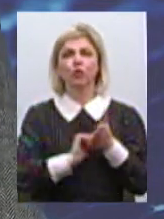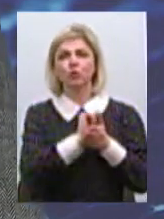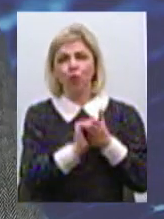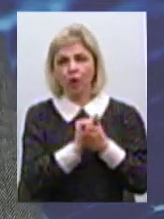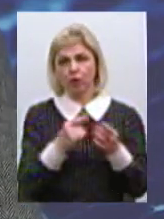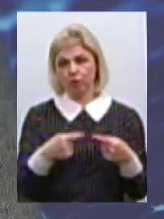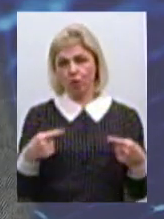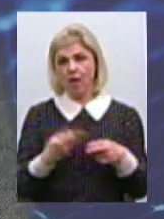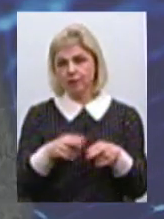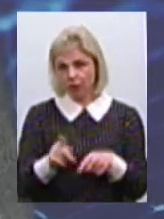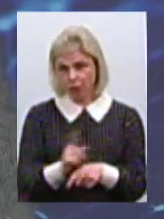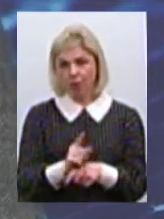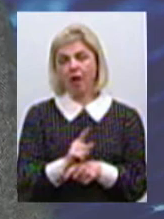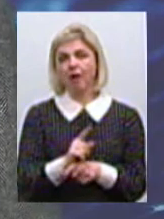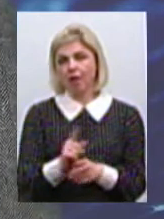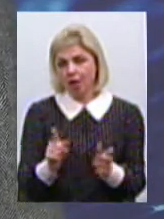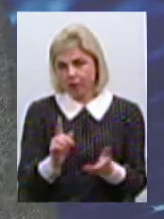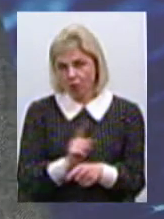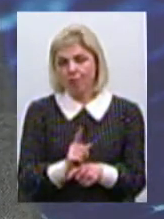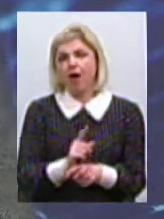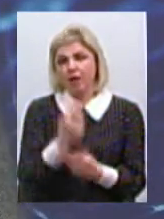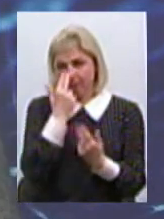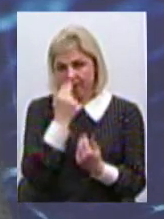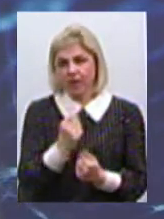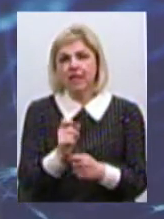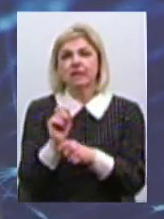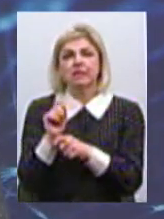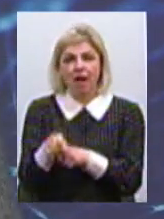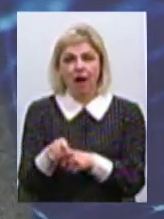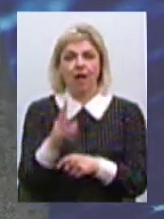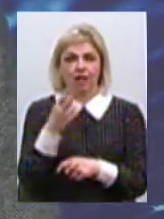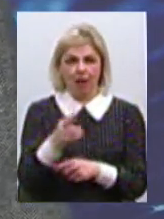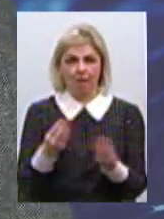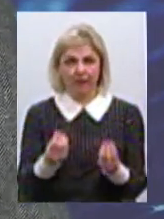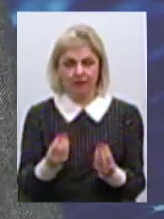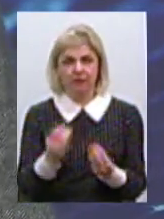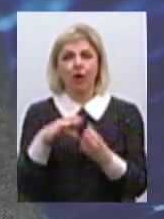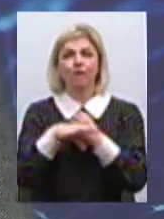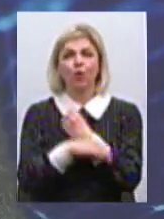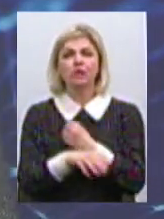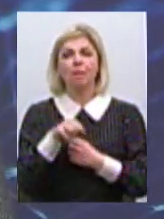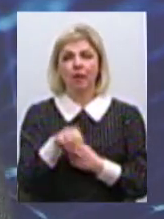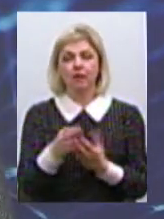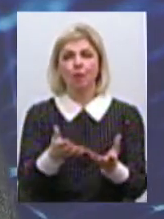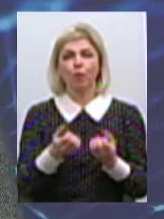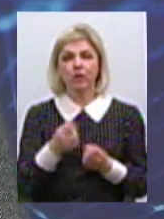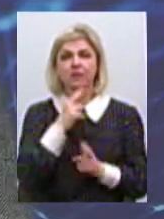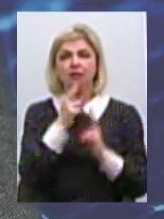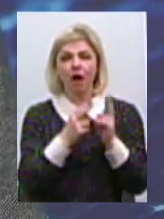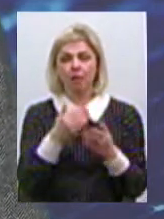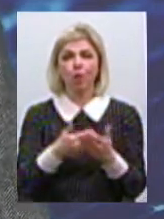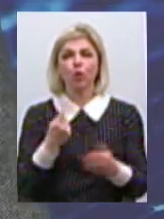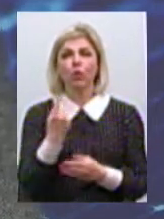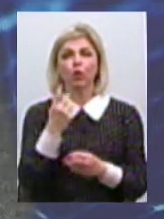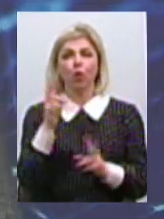Це нормальний, адекватний запит до бізнесу. Наприкінці березня ми отримали скаргу від однієї з